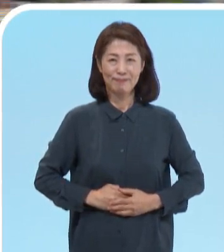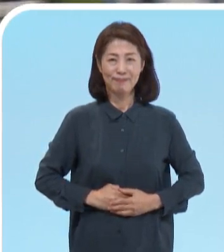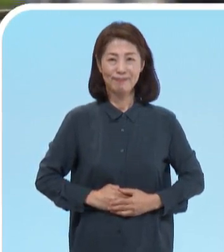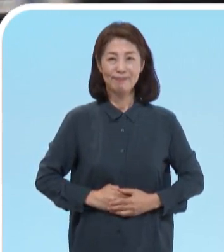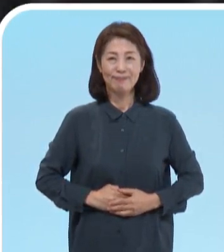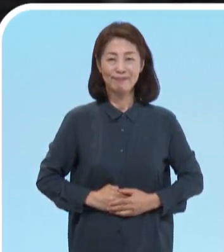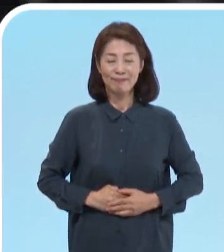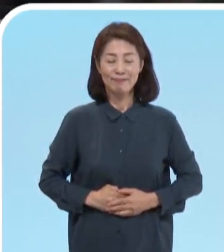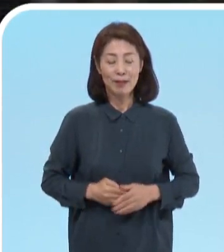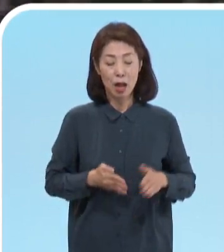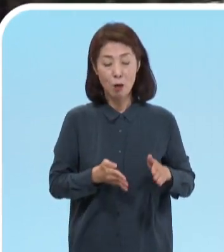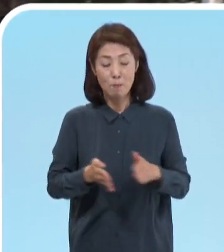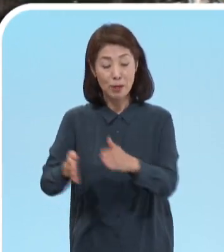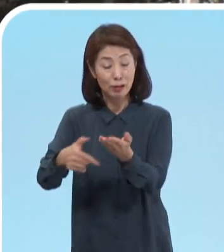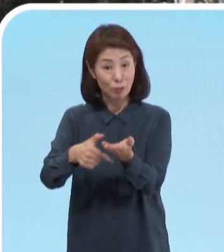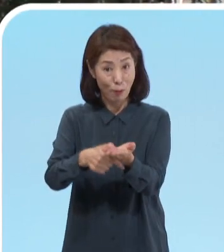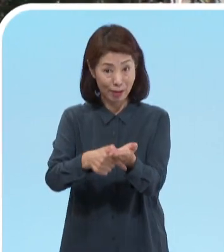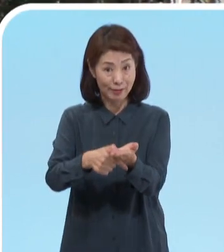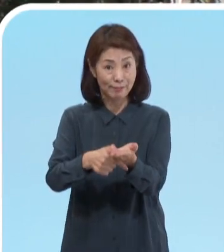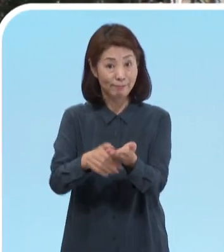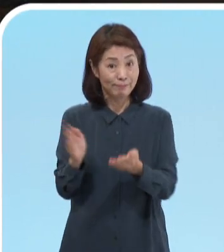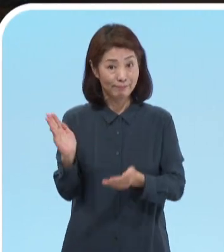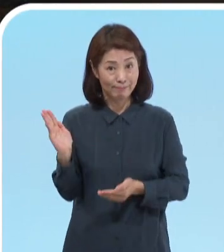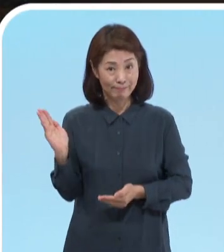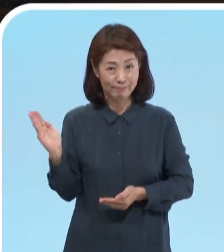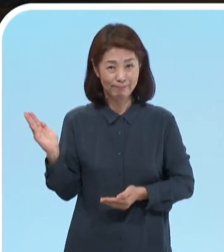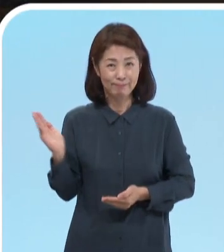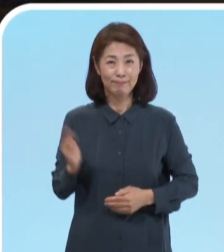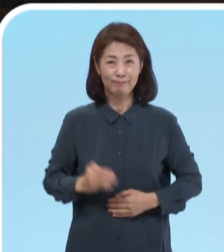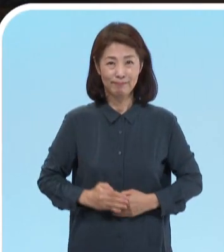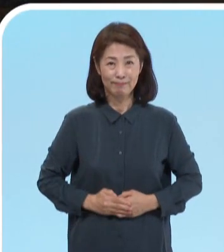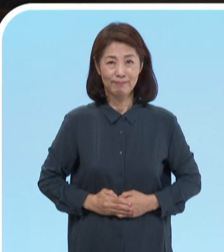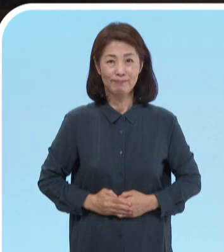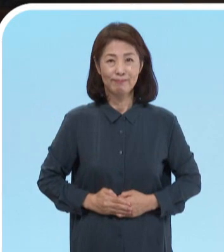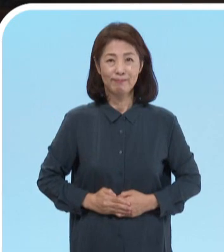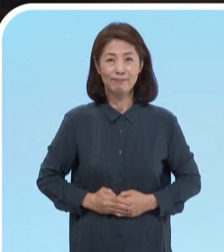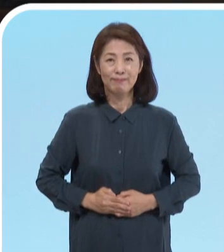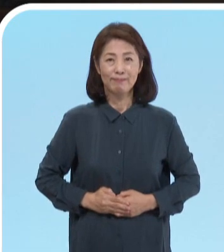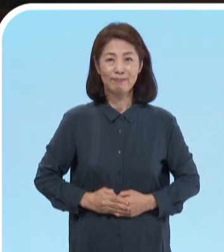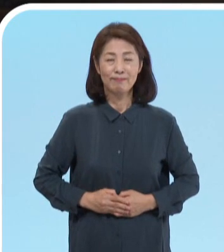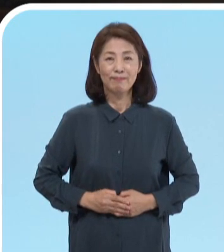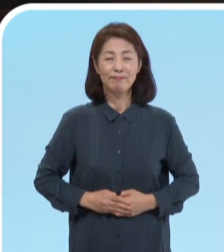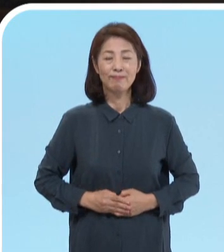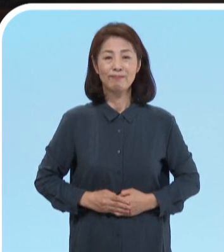ということでやってきたのは道の駅丹波おばあちゃんの里。 お